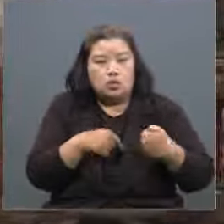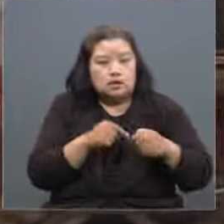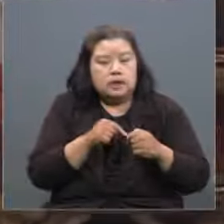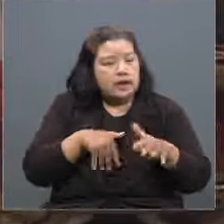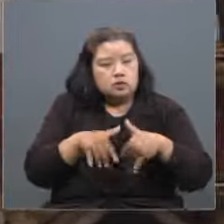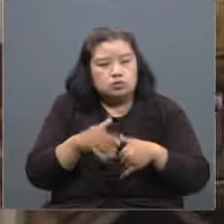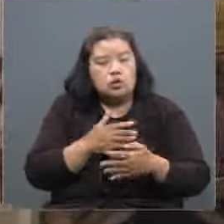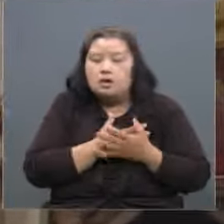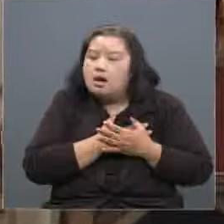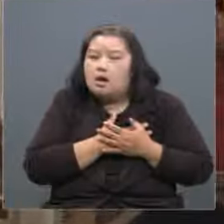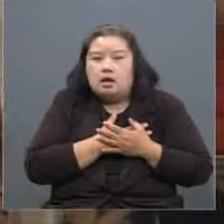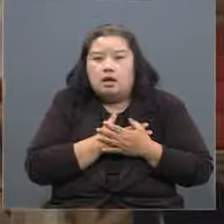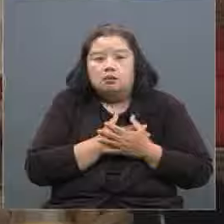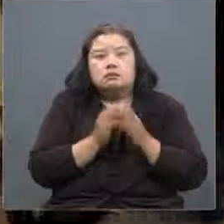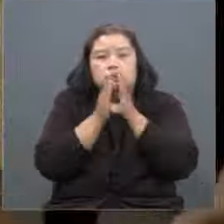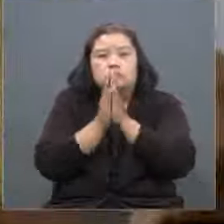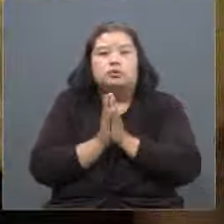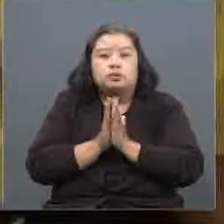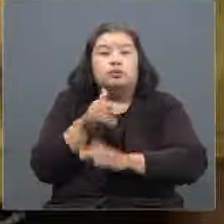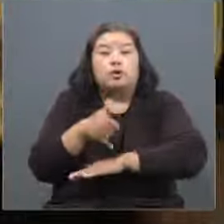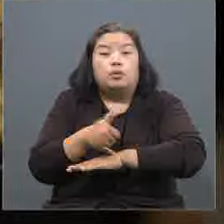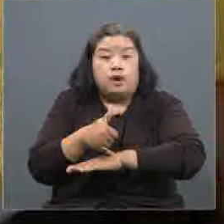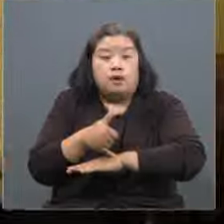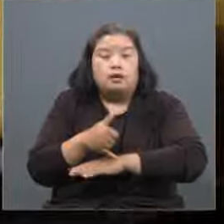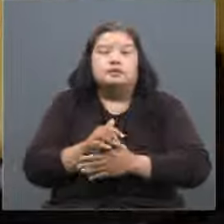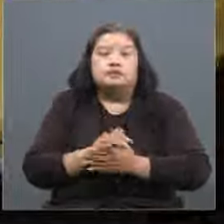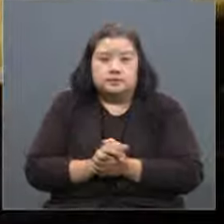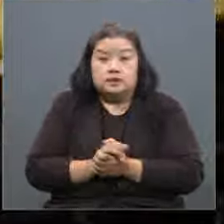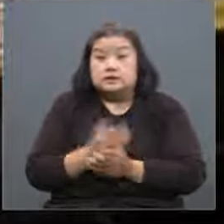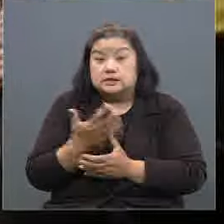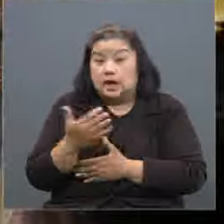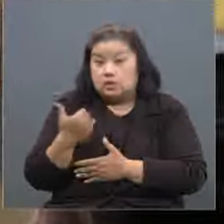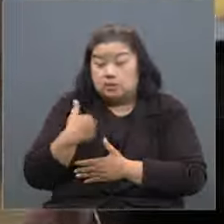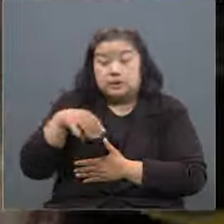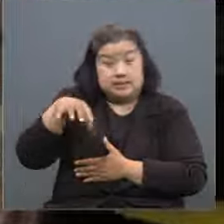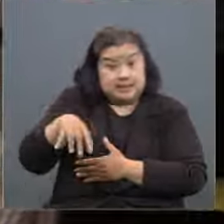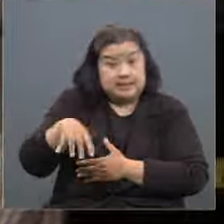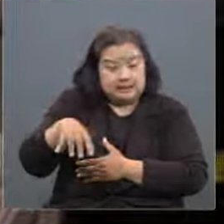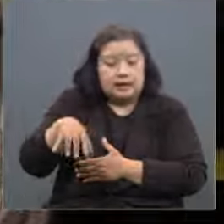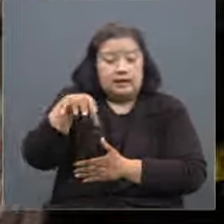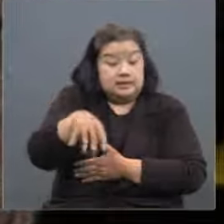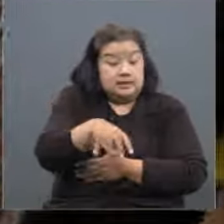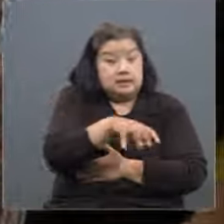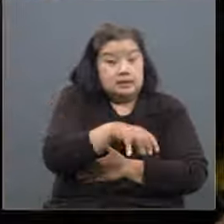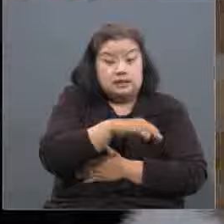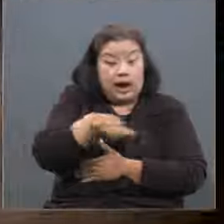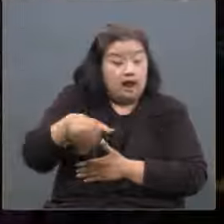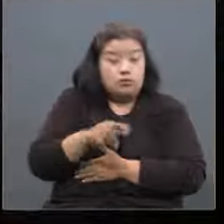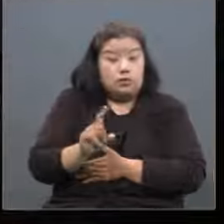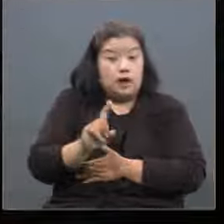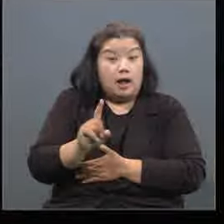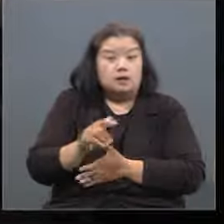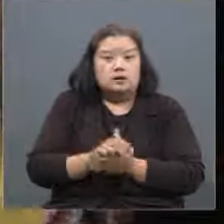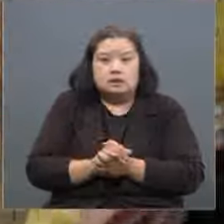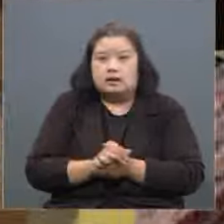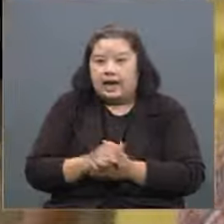อยู่ใกล้กับกว้านพะเยาเพราะว่าตรงข้ามเต็นท์ที่ท่านนายกรัฐมนตรีกำลังเดินชมอยู่ตอนนี้ก็คือ